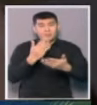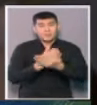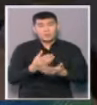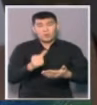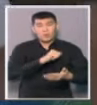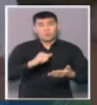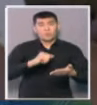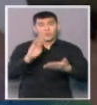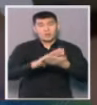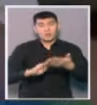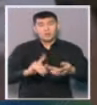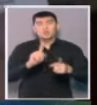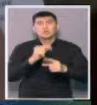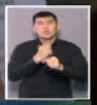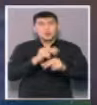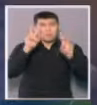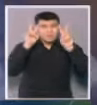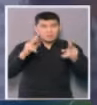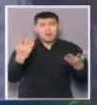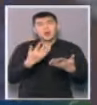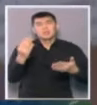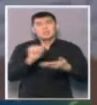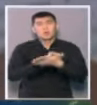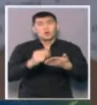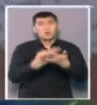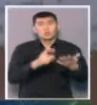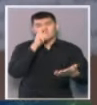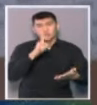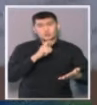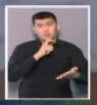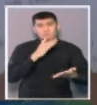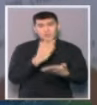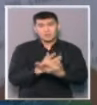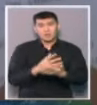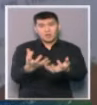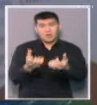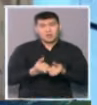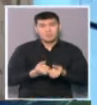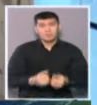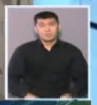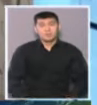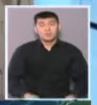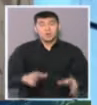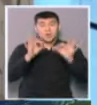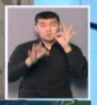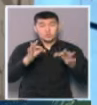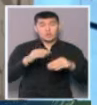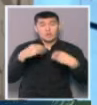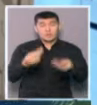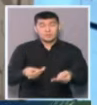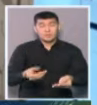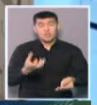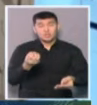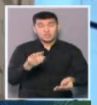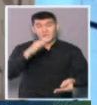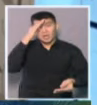жаңағы өзінің не істеп не қойғанын білмейді, қандай құжаттарды түсінбейді деген қорытынсын алып отырмыз, сотқа ұсындық, және де